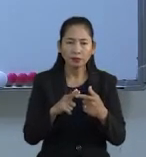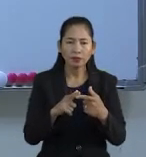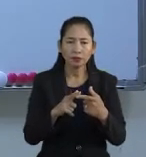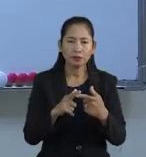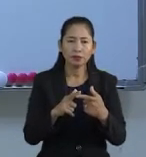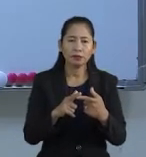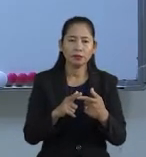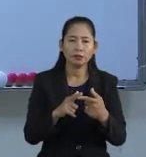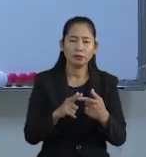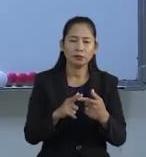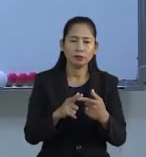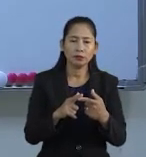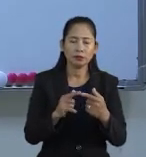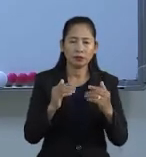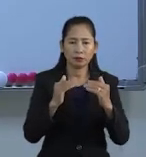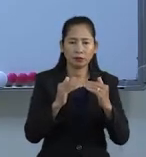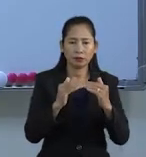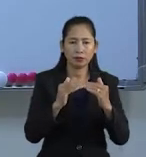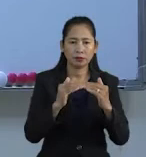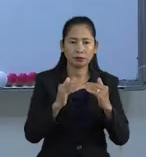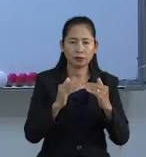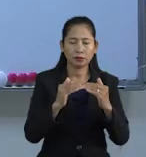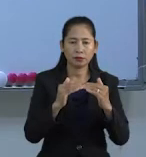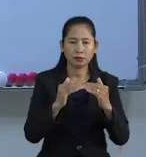có sma lưng